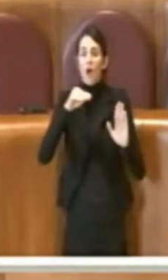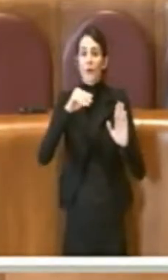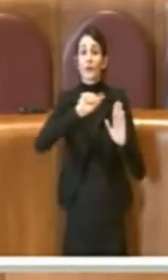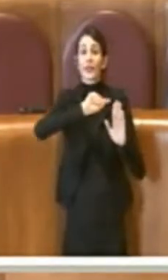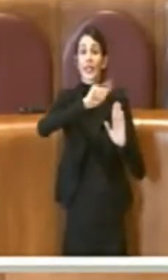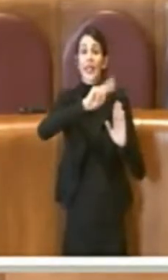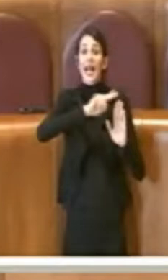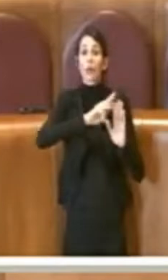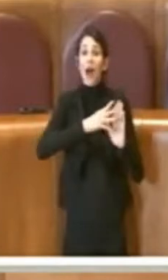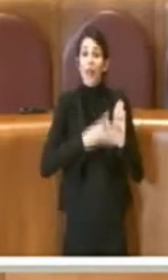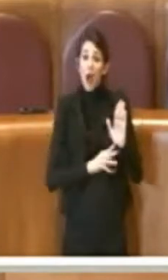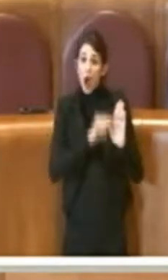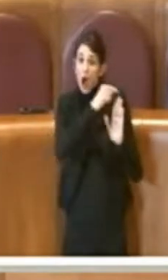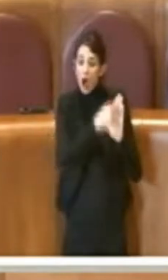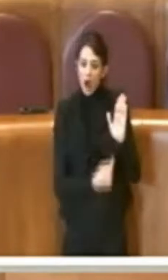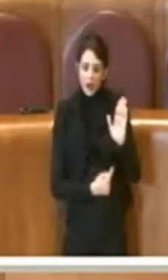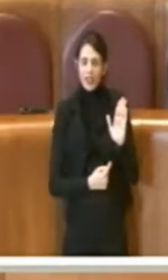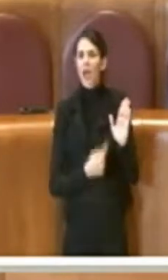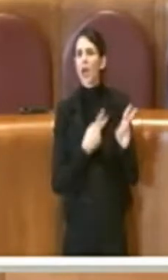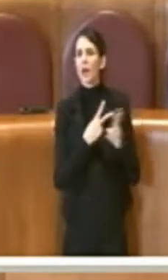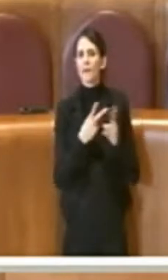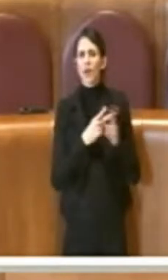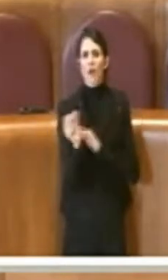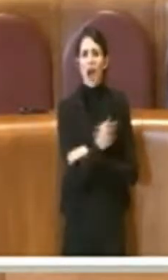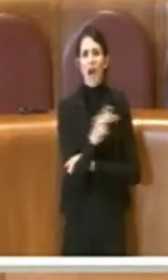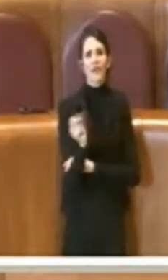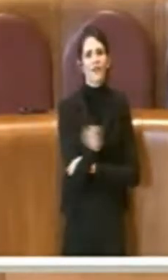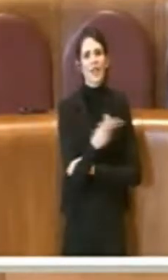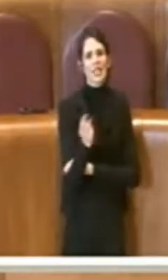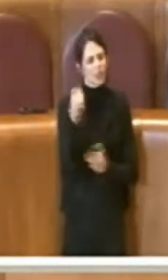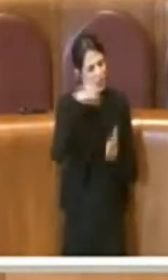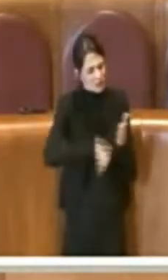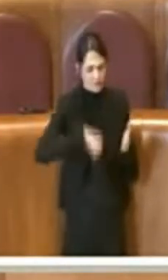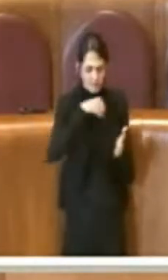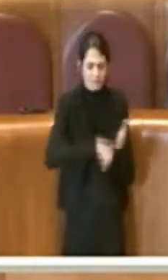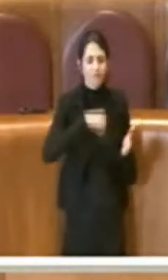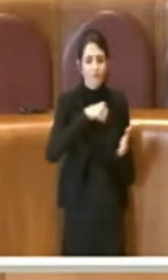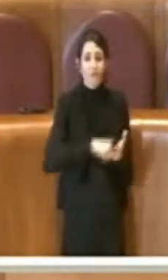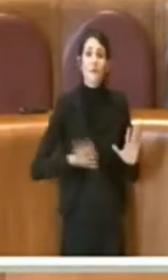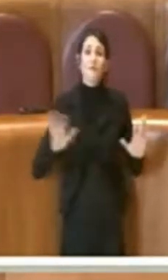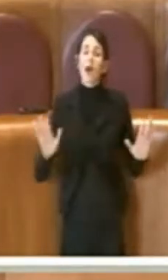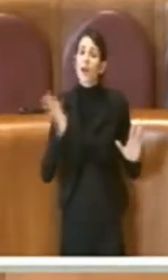ma per arrivare a un risultato